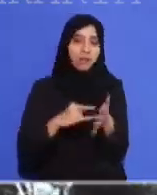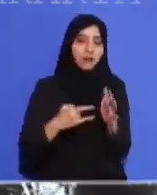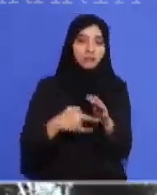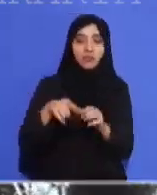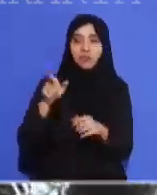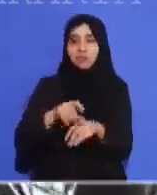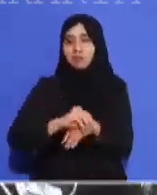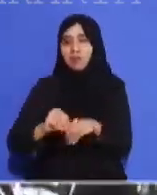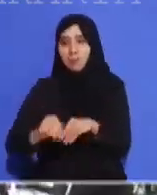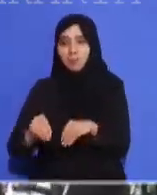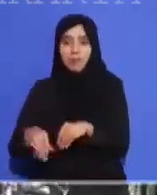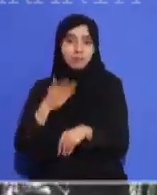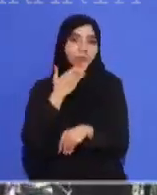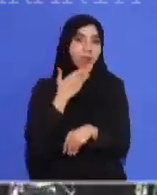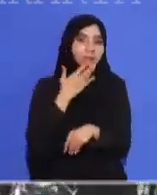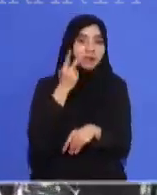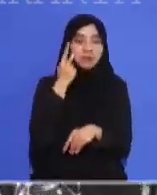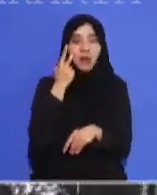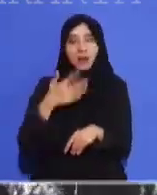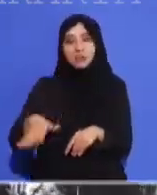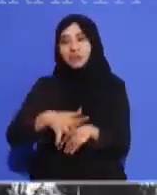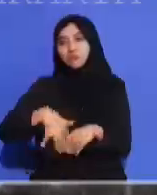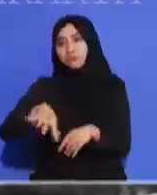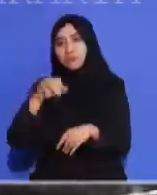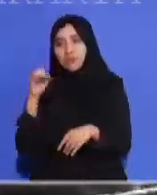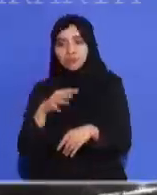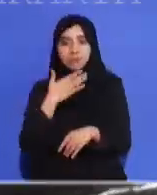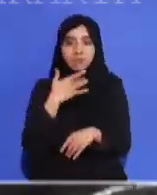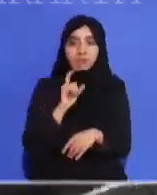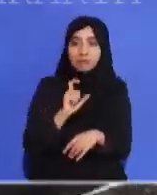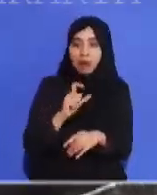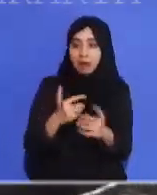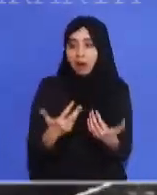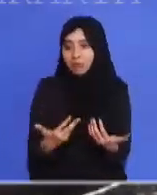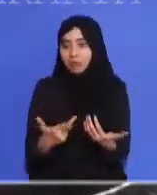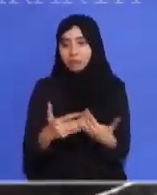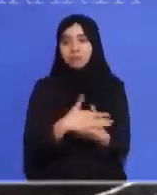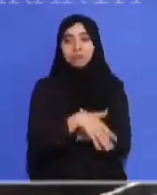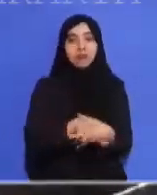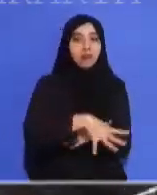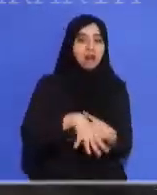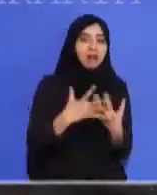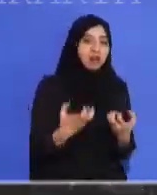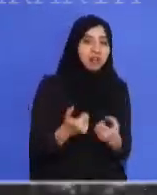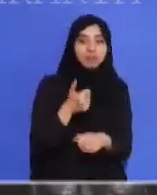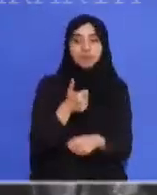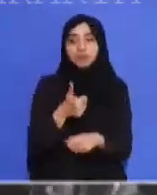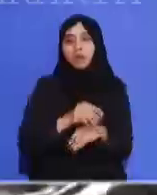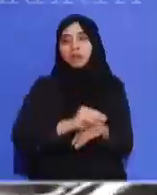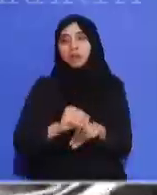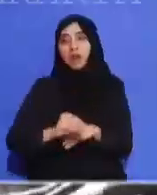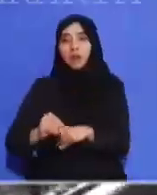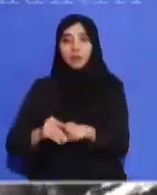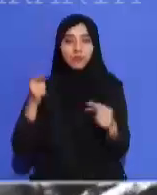ingkang ngenaken lestantuning lingkungan, mila dipun padosi cara kados pundi lahan gesik menika saged dipun tanemi lan beto asil ingkang